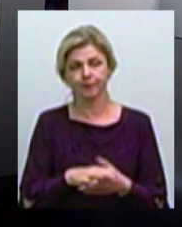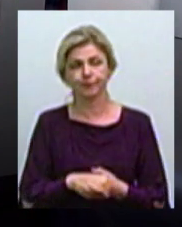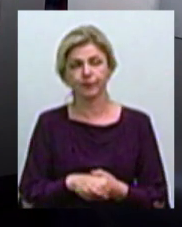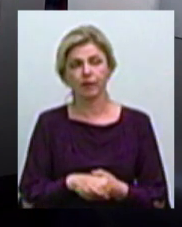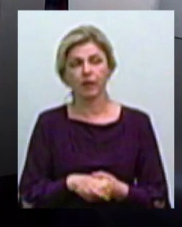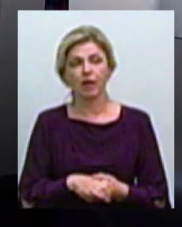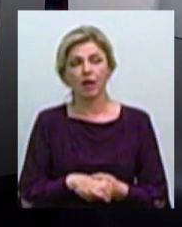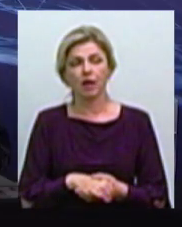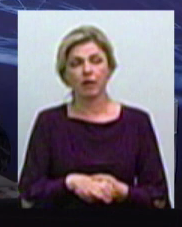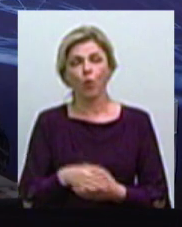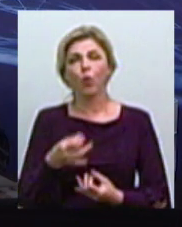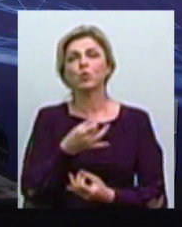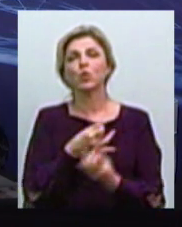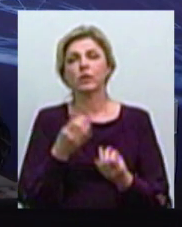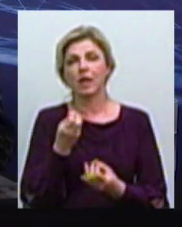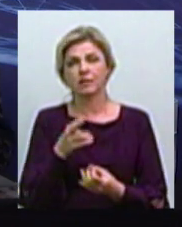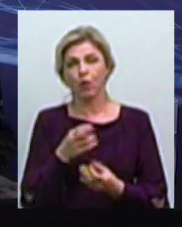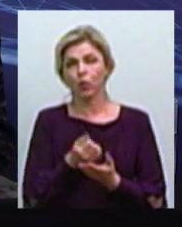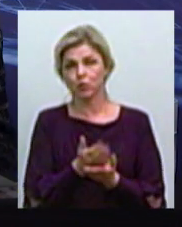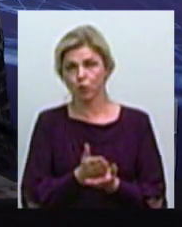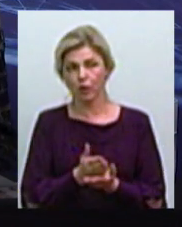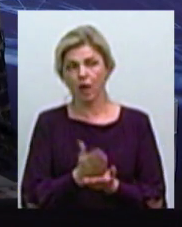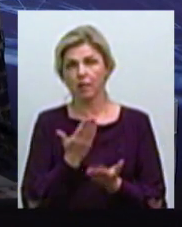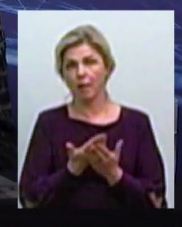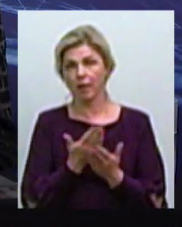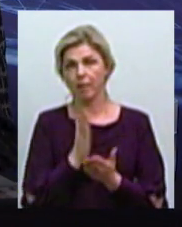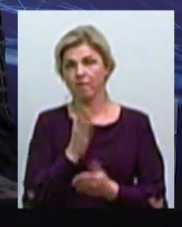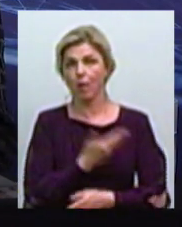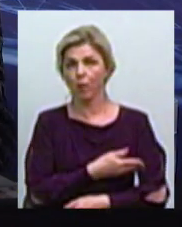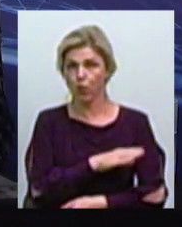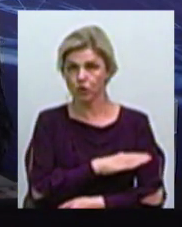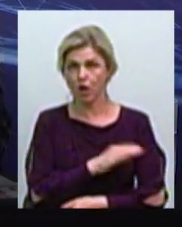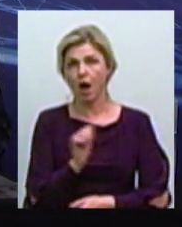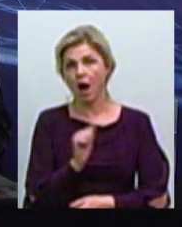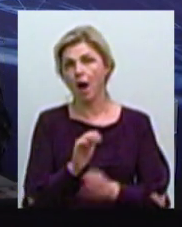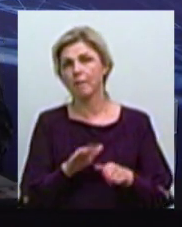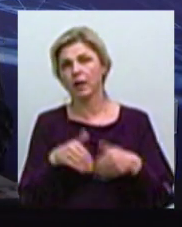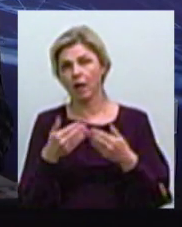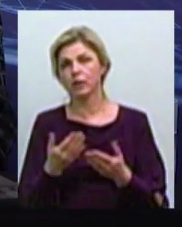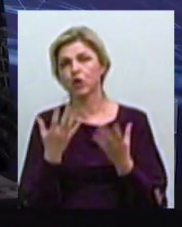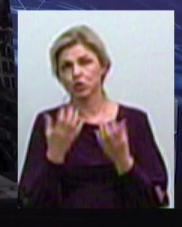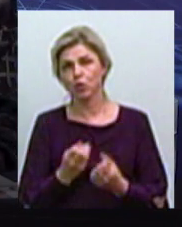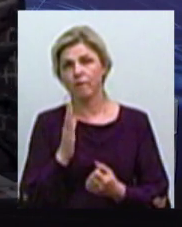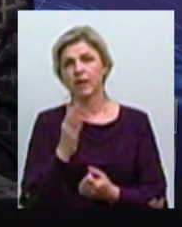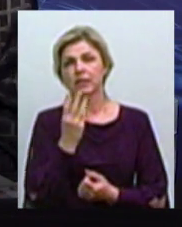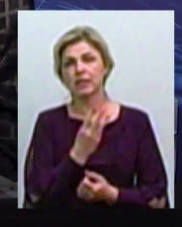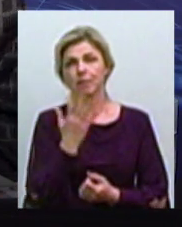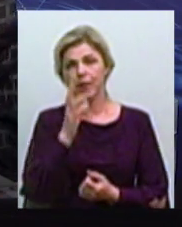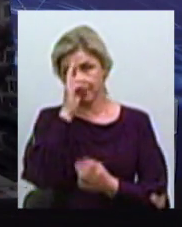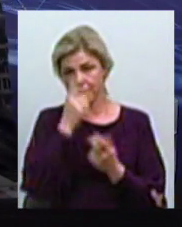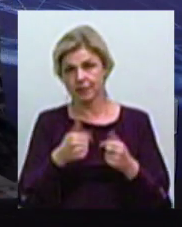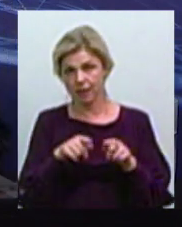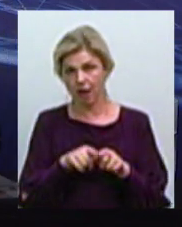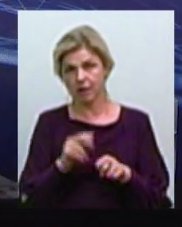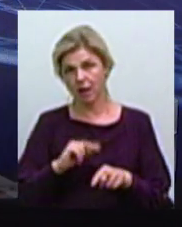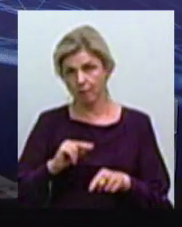посреднических услуг или консультационных чаще всего услуг, например, в Польше, да, а предлагают еще в 35 стран работу. Вот, то есть это все